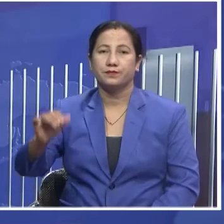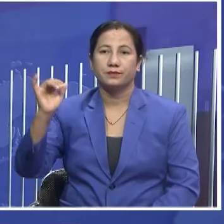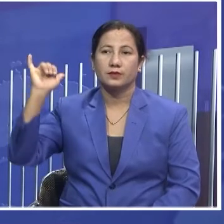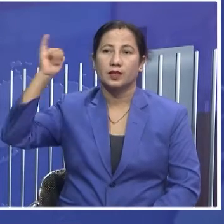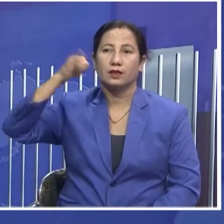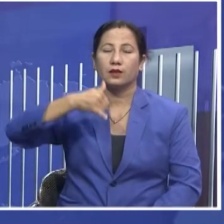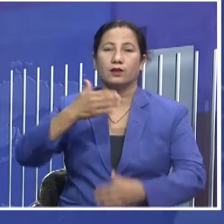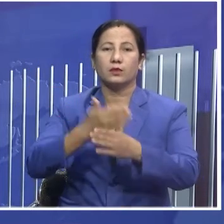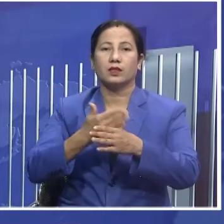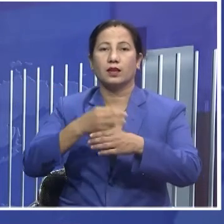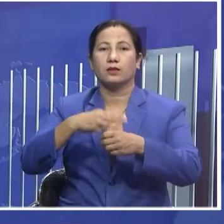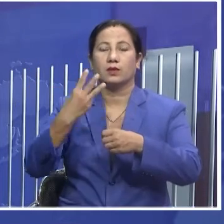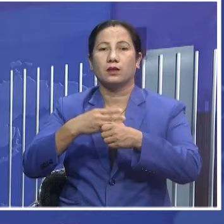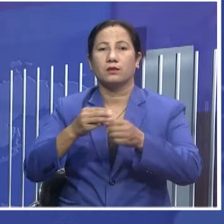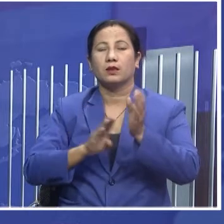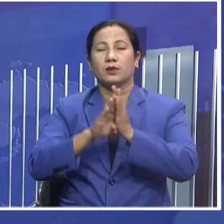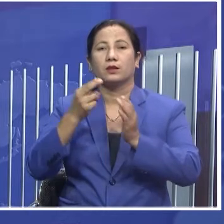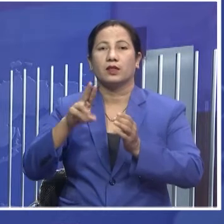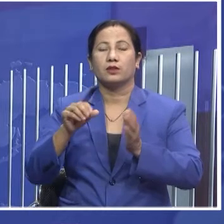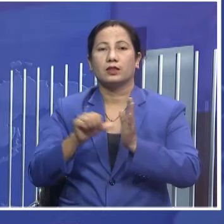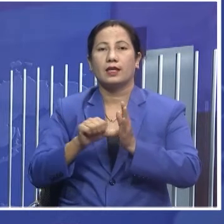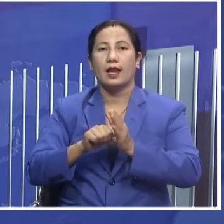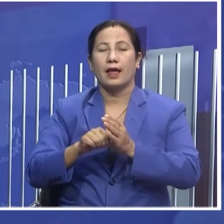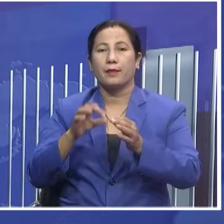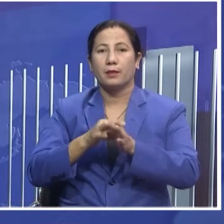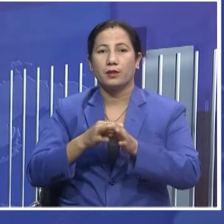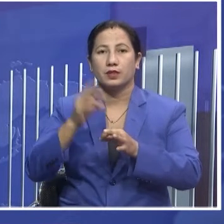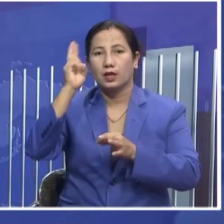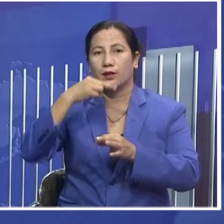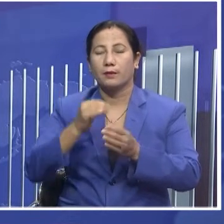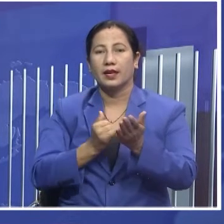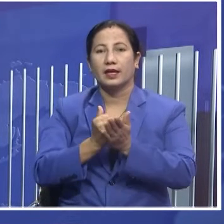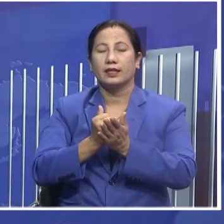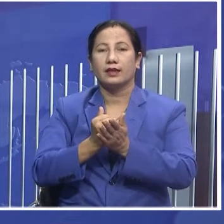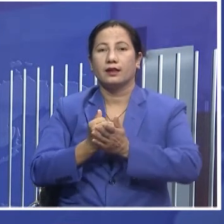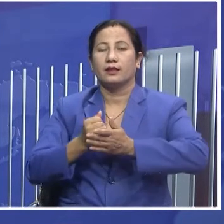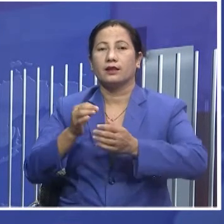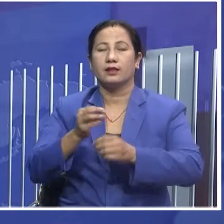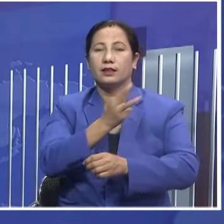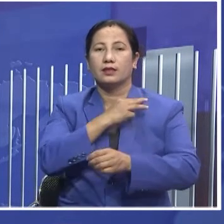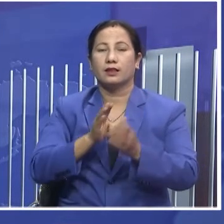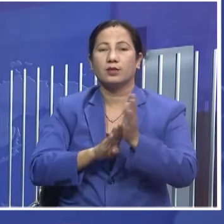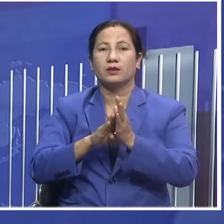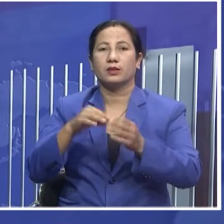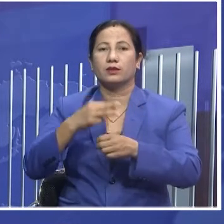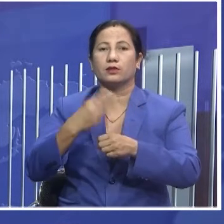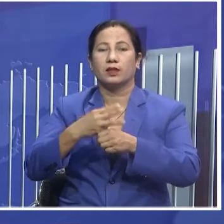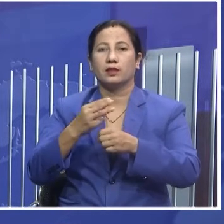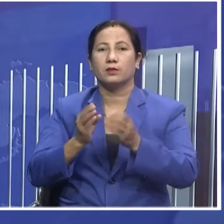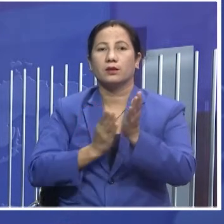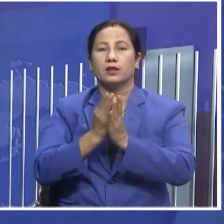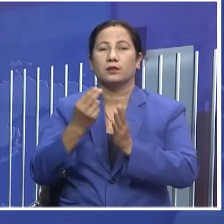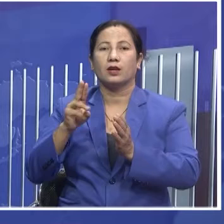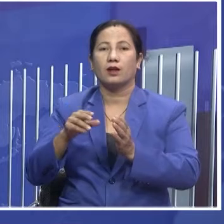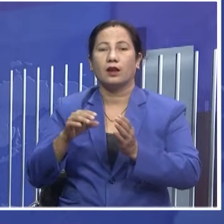डडेलधुरामा तरकारी उत्पादनमा वृद्धि भएको छ। जिल्लामा व्यावसायिक रूपमा खेती गर्ने किसान बढ्दै गएपछि उत्पादनमा समेत वृद्धि भएको हो।